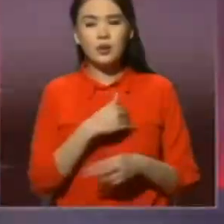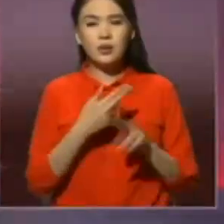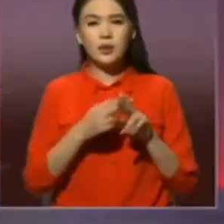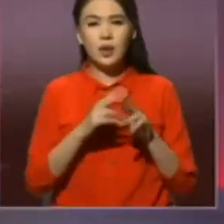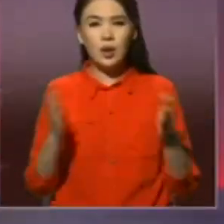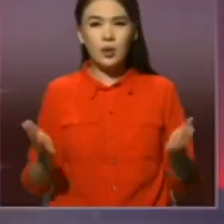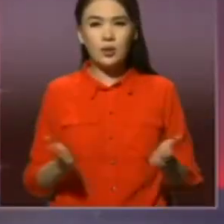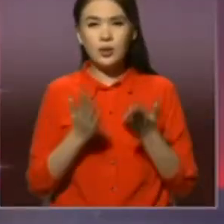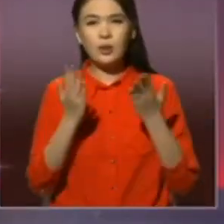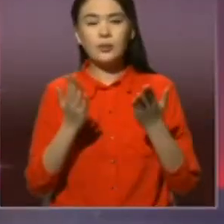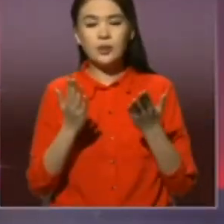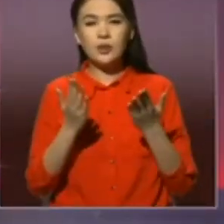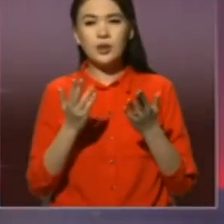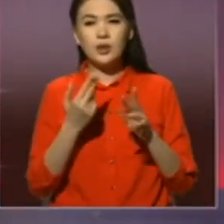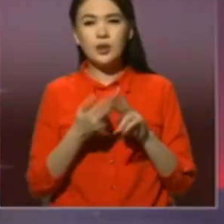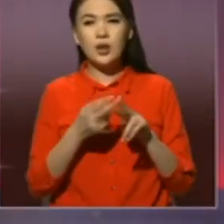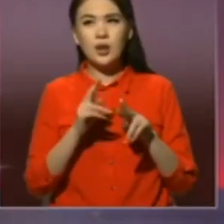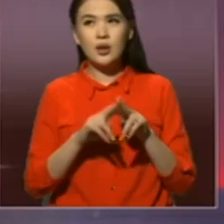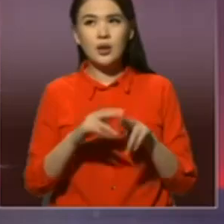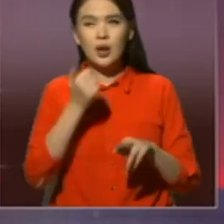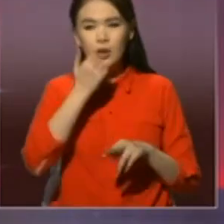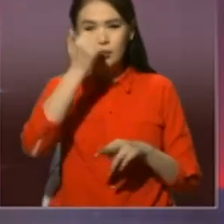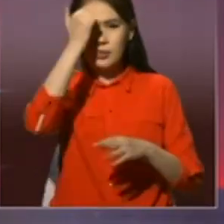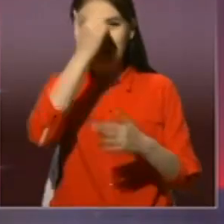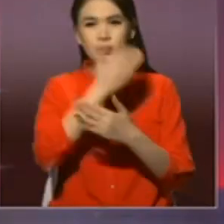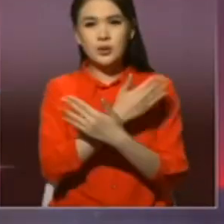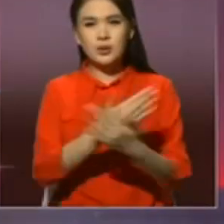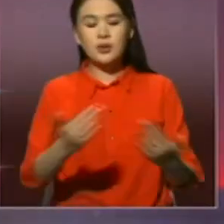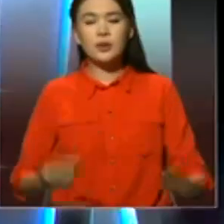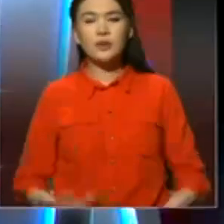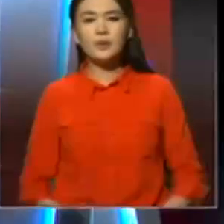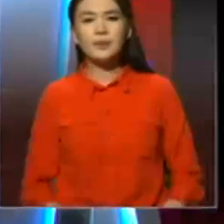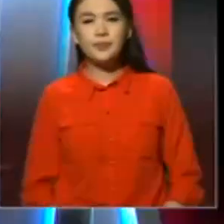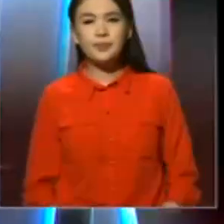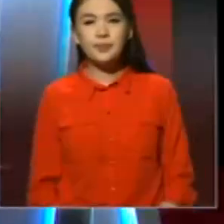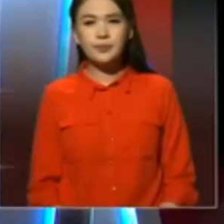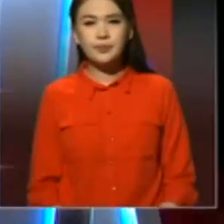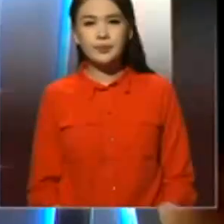қолдап отқандарыңызға мен сол рахмет.